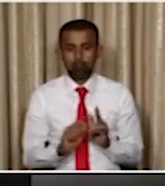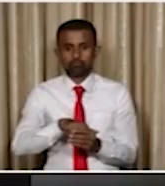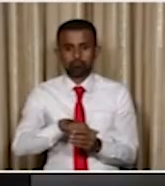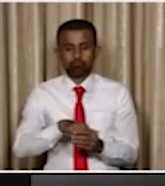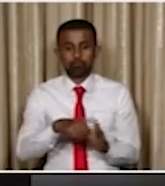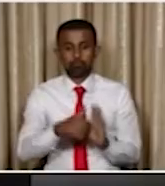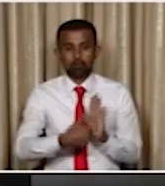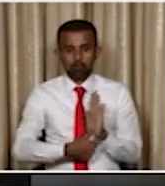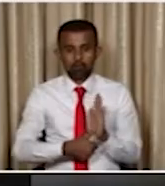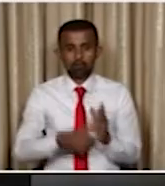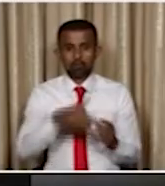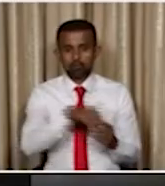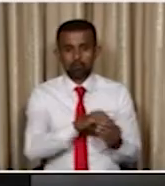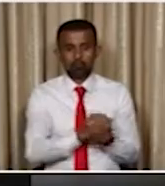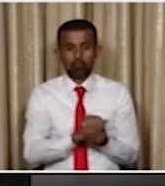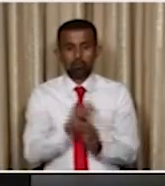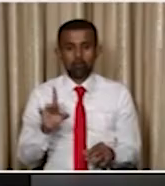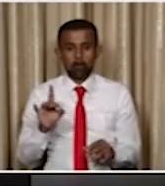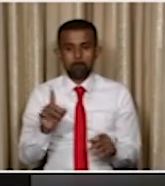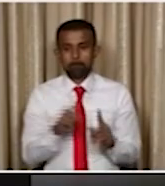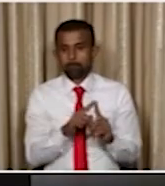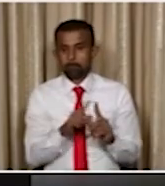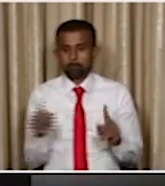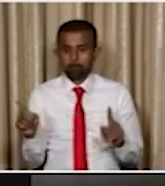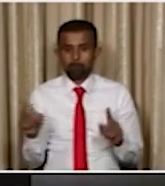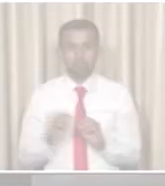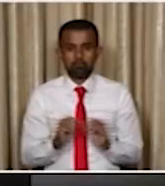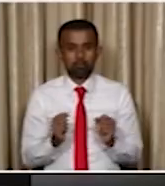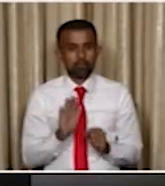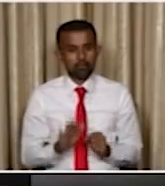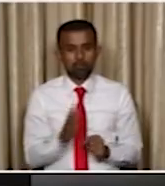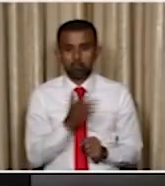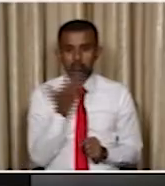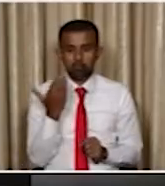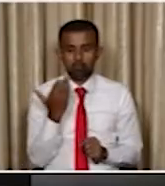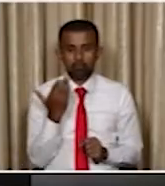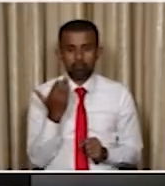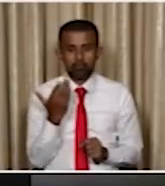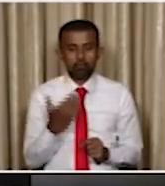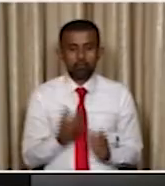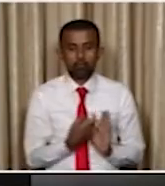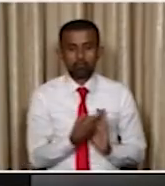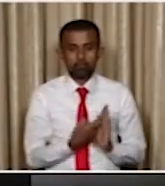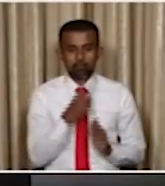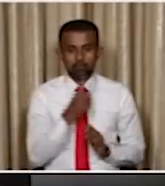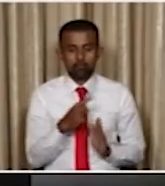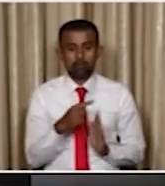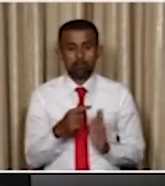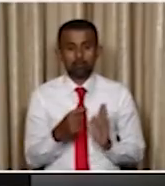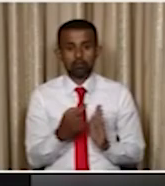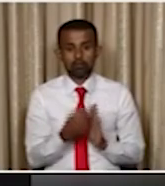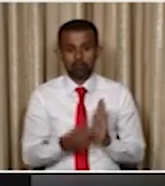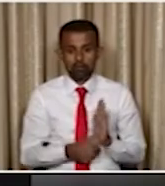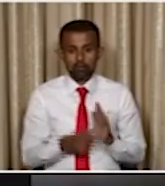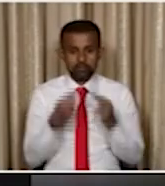තුලින්ම තියෙනවා අවුරුදු 15ක් යනකම් බදු ගෙවන්න නැතුව ඉන්න පුළුවන්. දැන් ඒ අනුව තමයි අපි නිර්දේශ කරලා තිබෙන්නේ මේ දේශීය ආදායම් පනත සහ